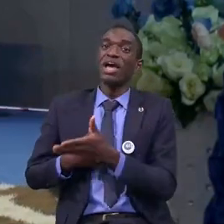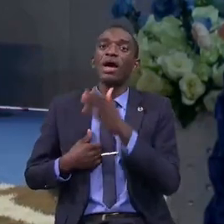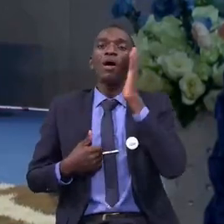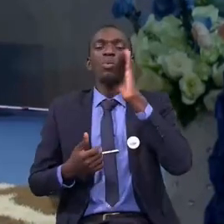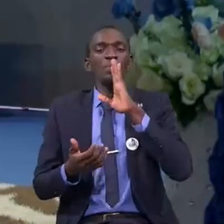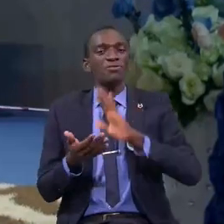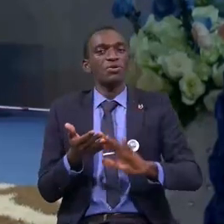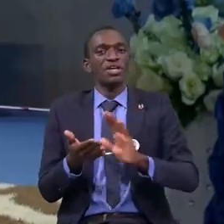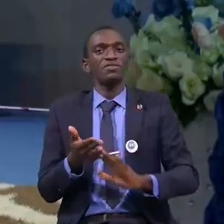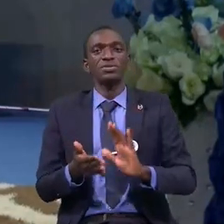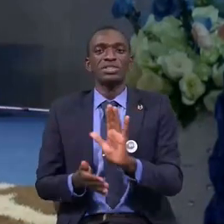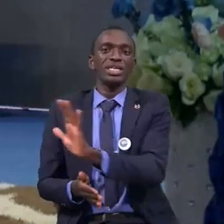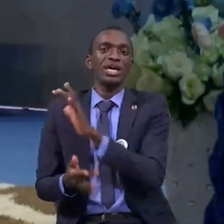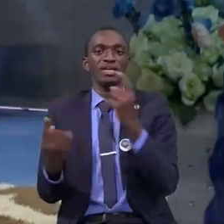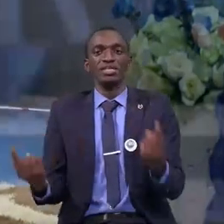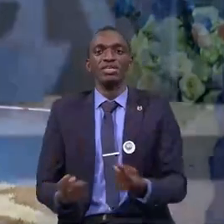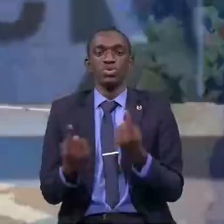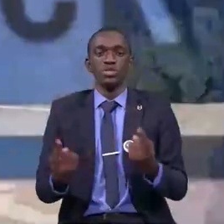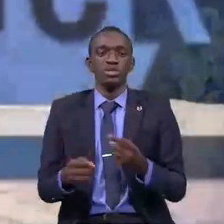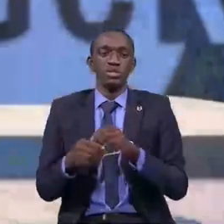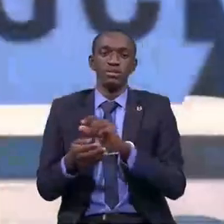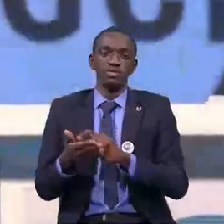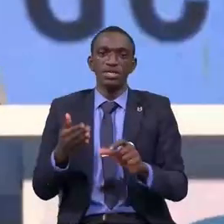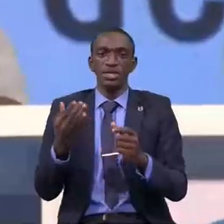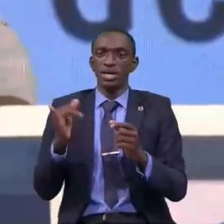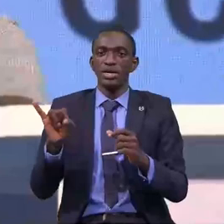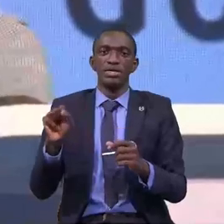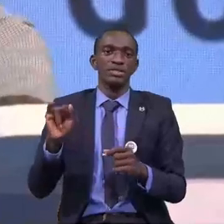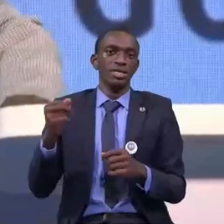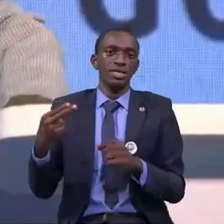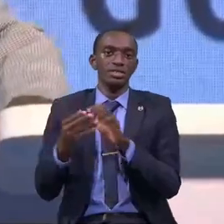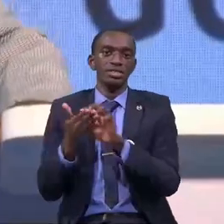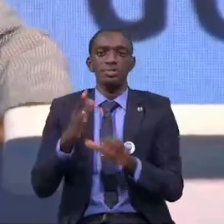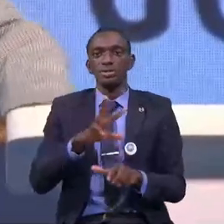Le peuple de Jérusalem reçoit le pardon de ses iniquités.